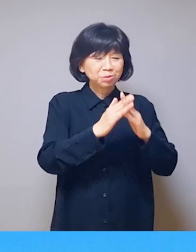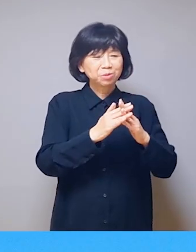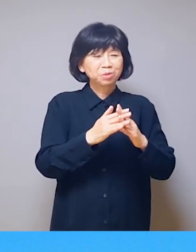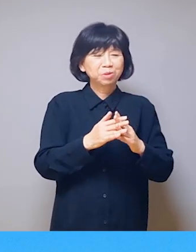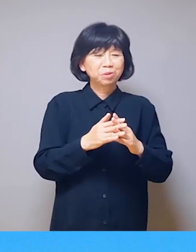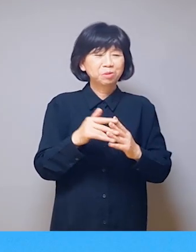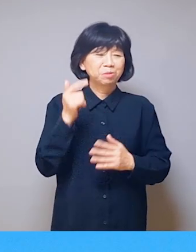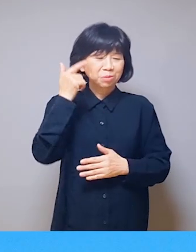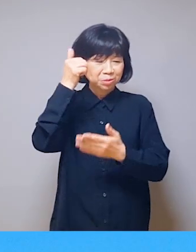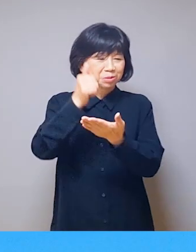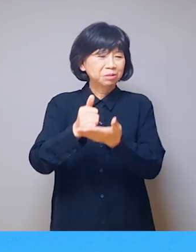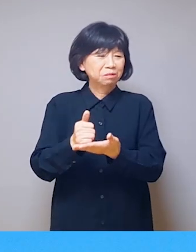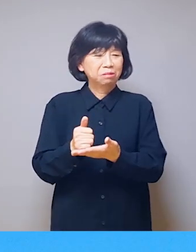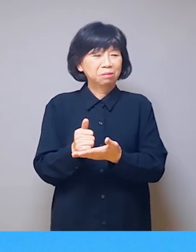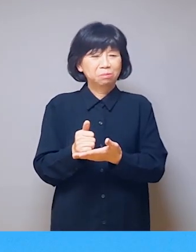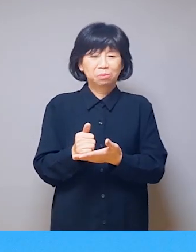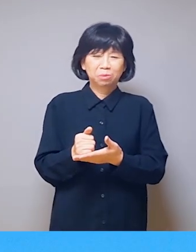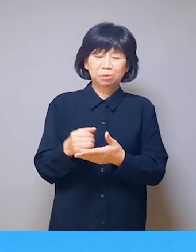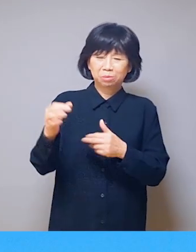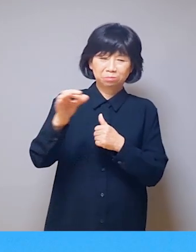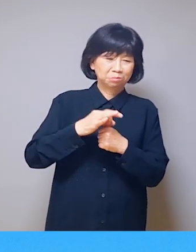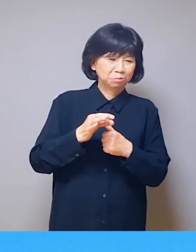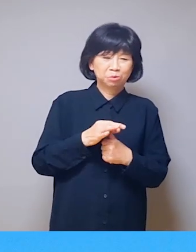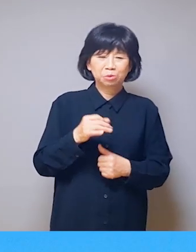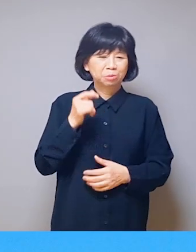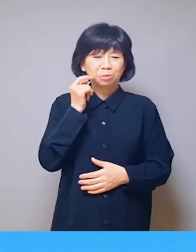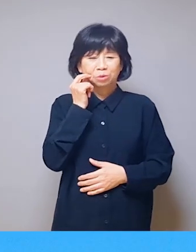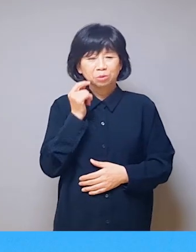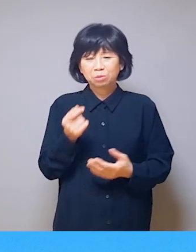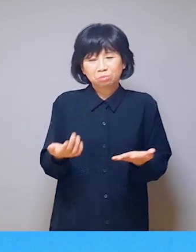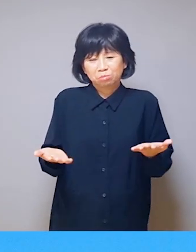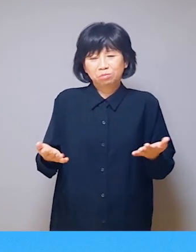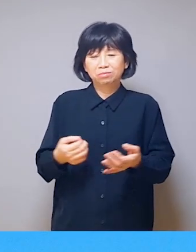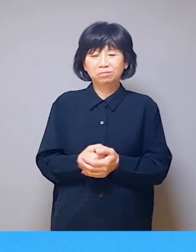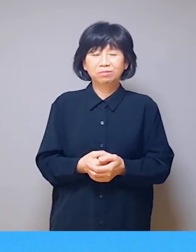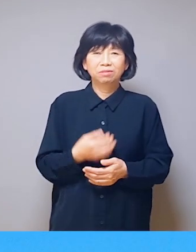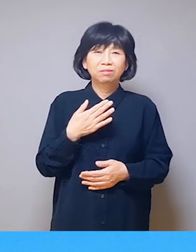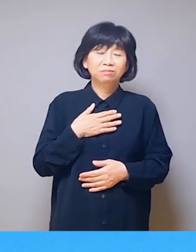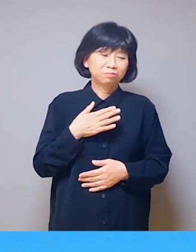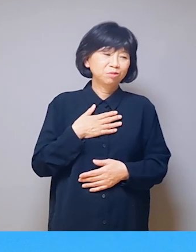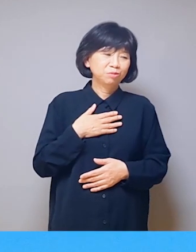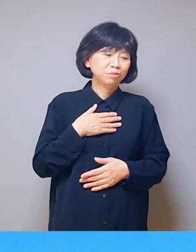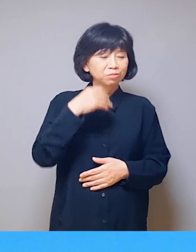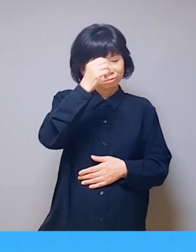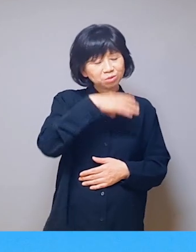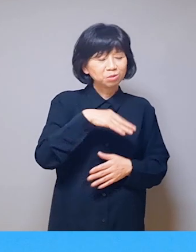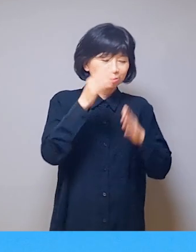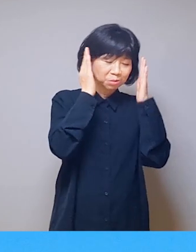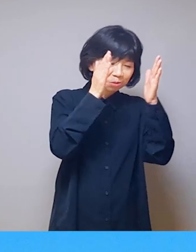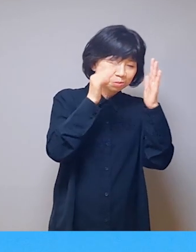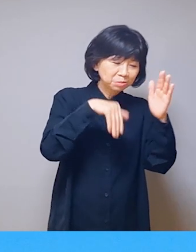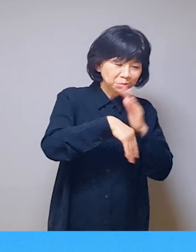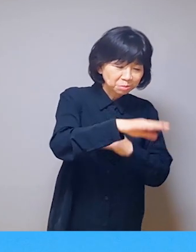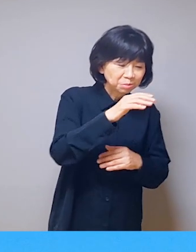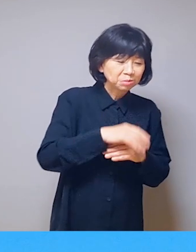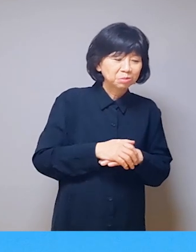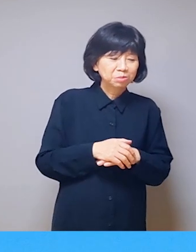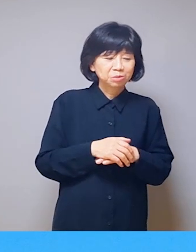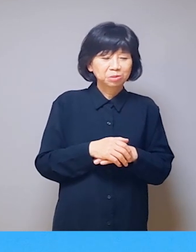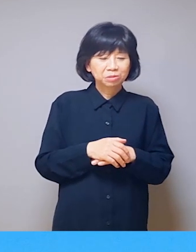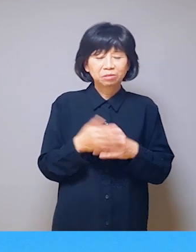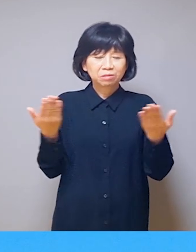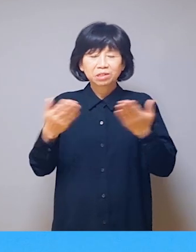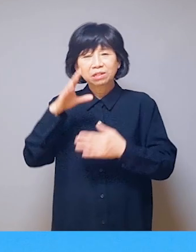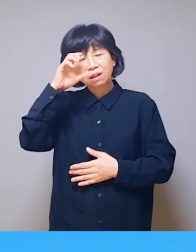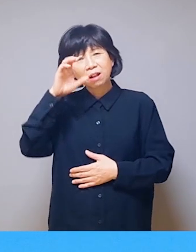지금처럼 나라에서 이게 뭐 나오는 것도 아니고 도서관에서 공부하고 네 새벽기도 가고 좀 그랬어요. 제